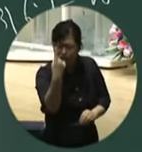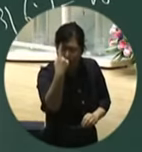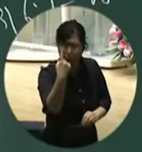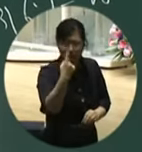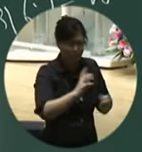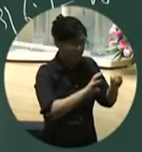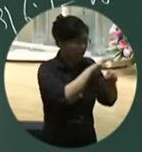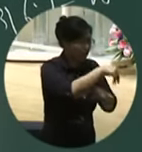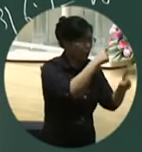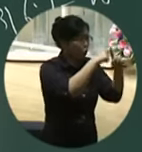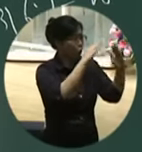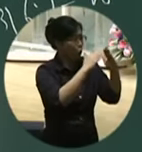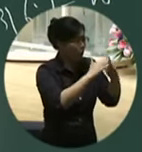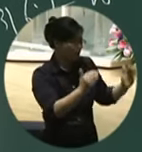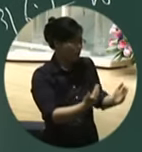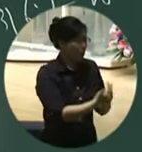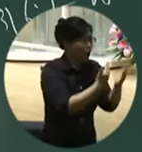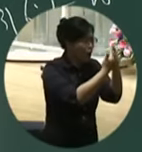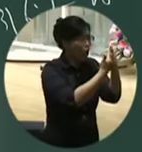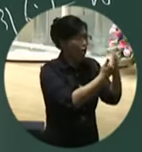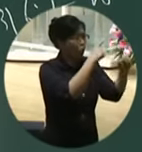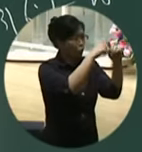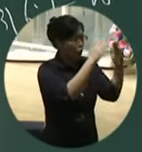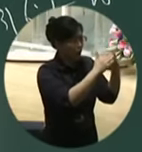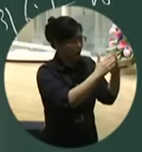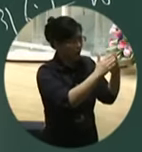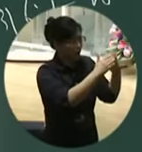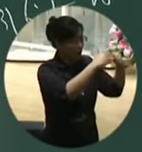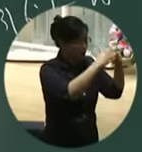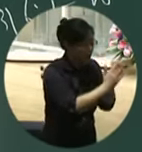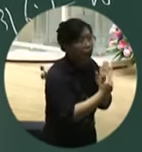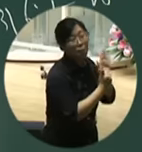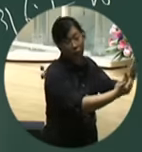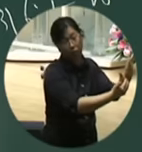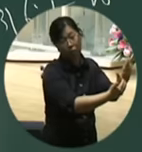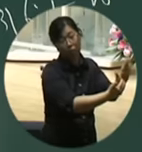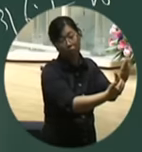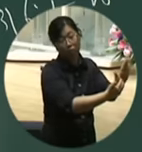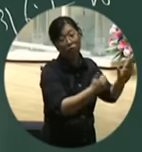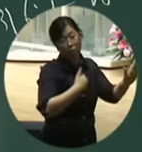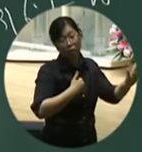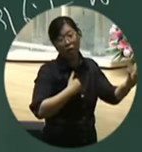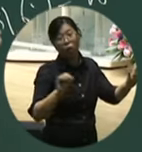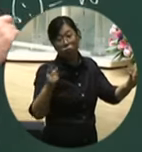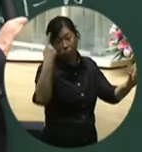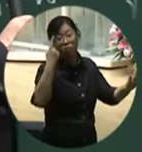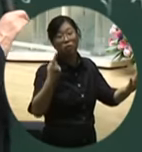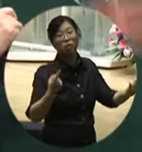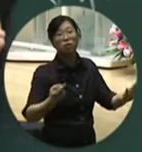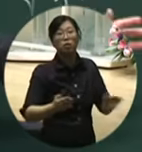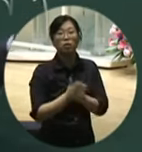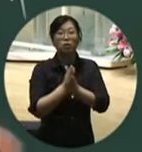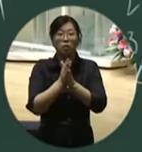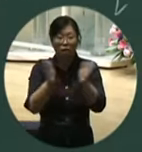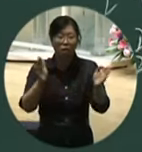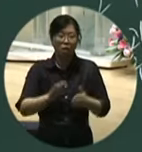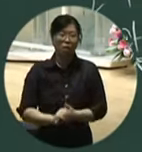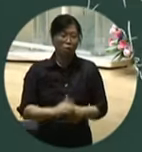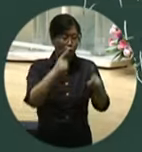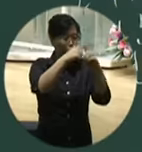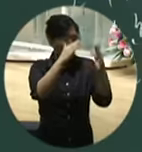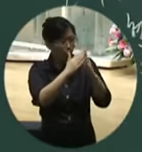decreasing. Aren't we ashamed? God, let world evangelization take place. 오죽하면 교회가 동극증에 되겠습니까? 하나님 경제 문을 열어 주시옵소서. It doesn't